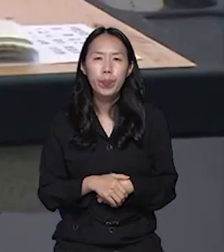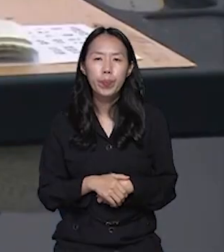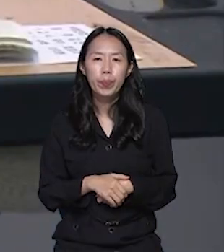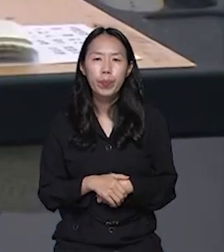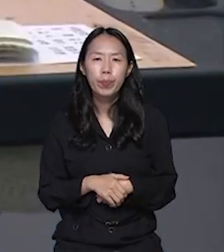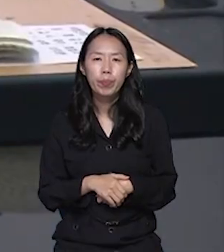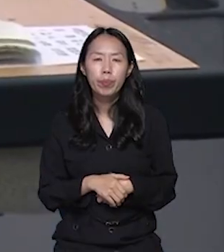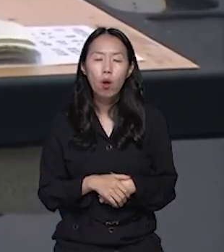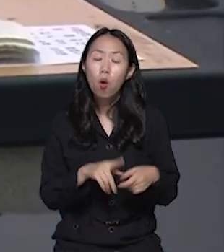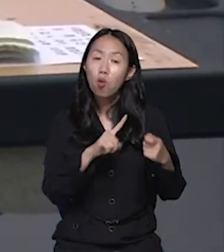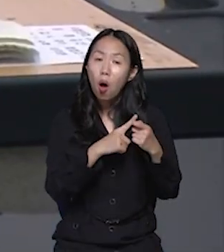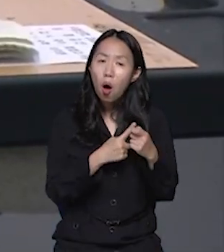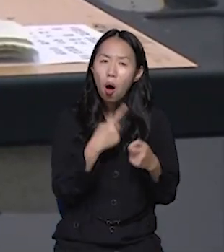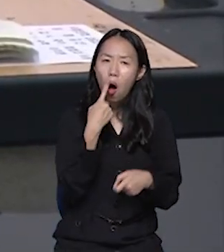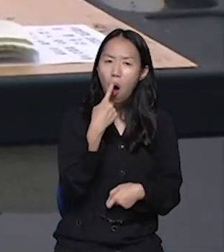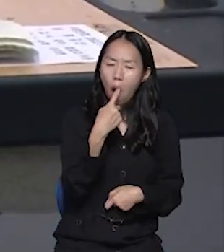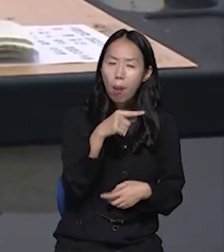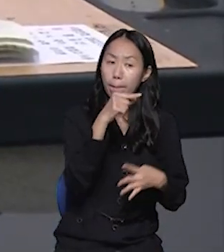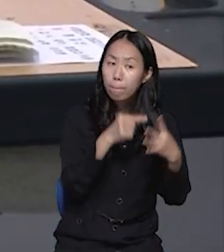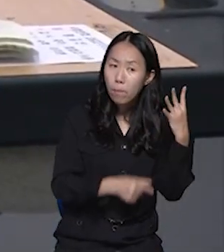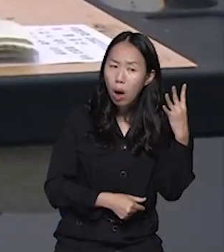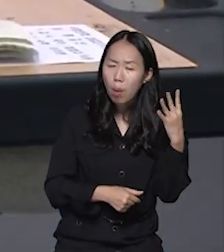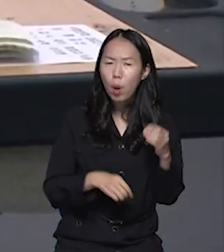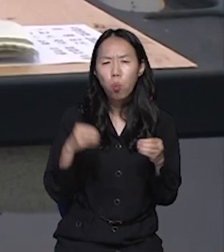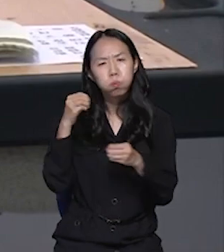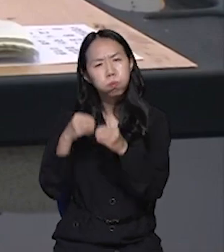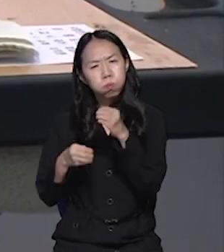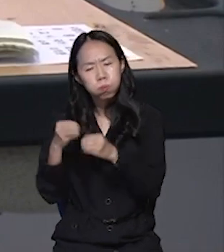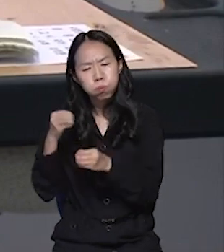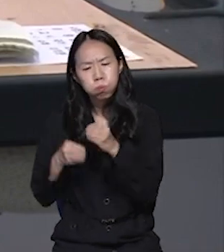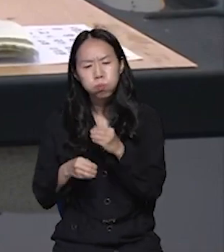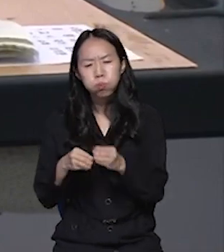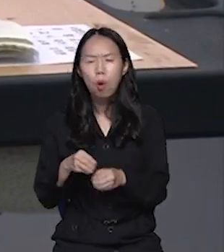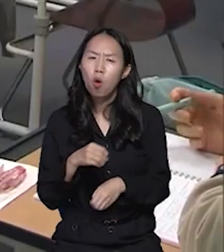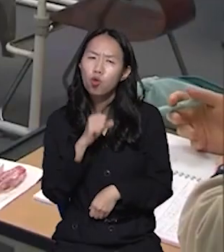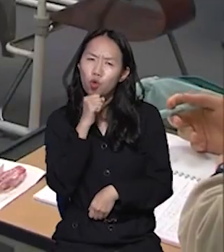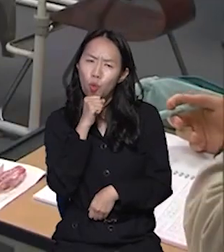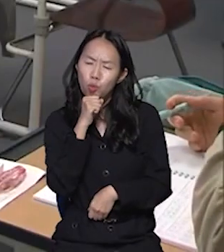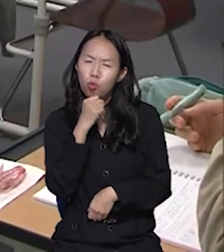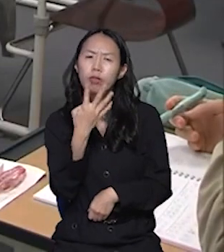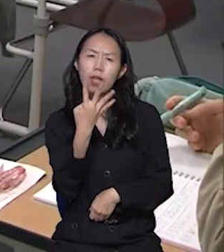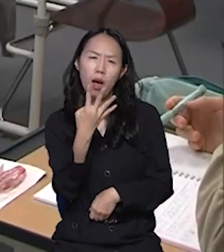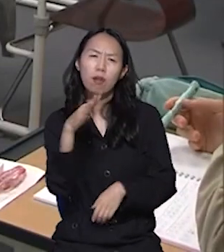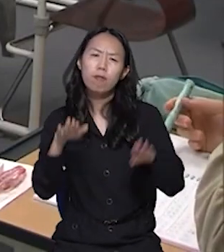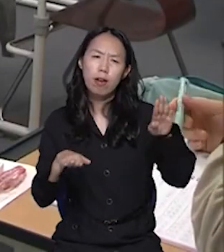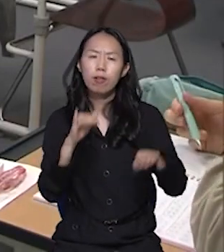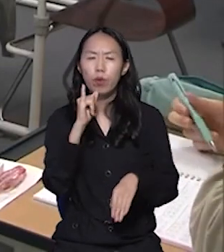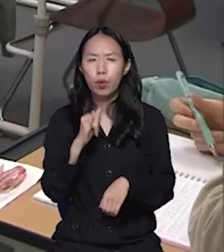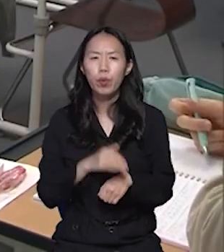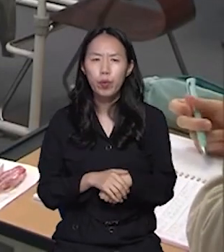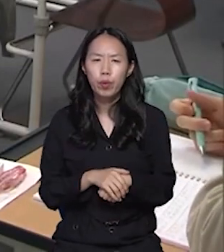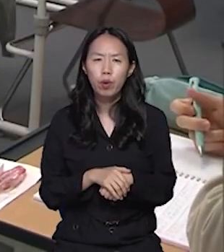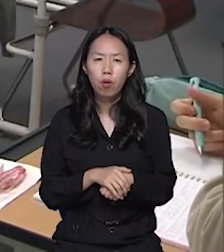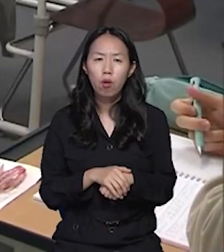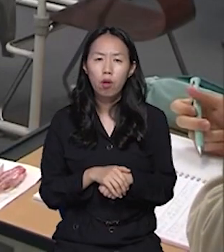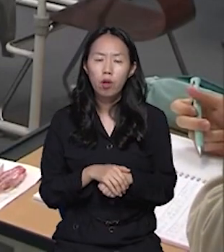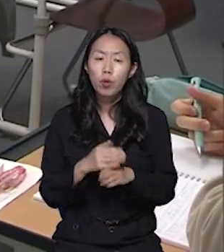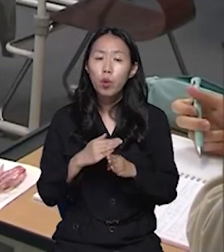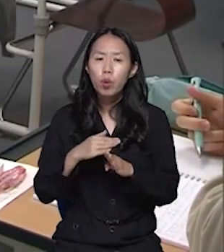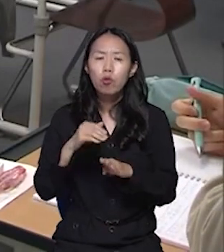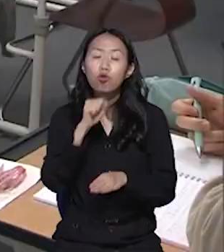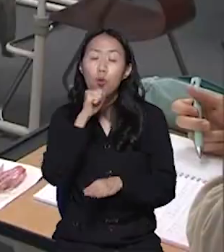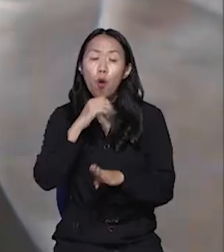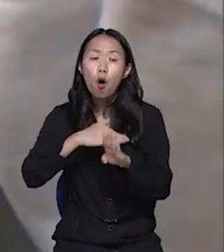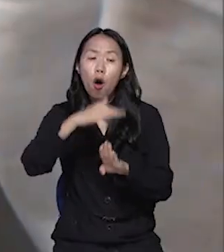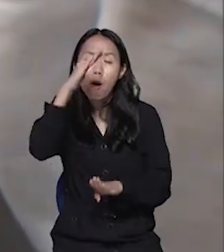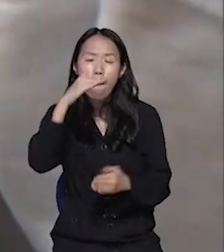벌어졌습니다 국어 언어와 매체 화법과 장문의 표준 점수 만점 차이도 점이었습니다 상위권 이과학생들이